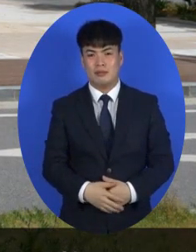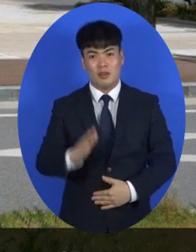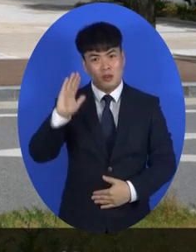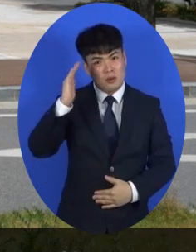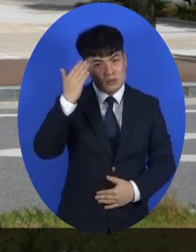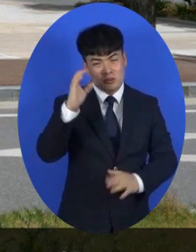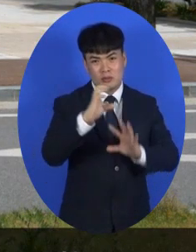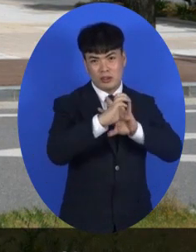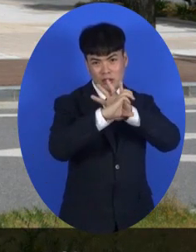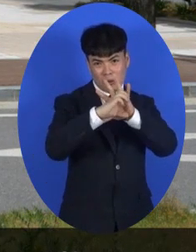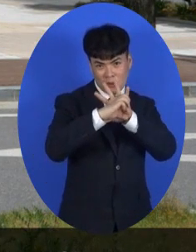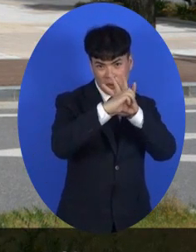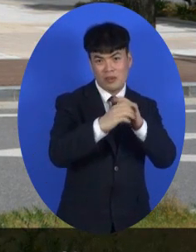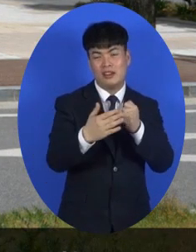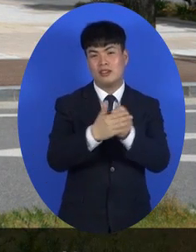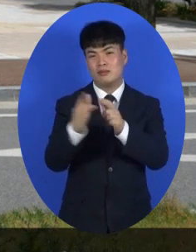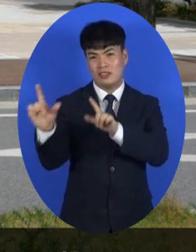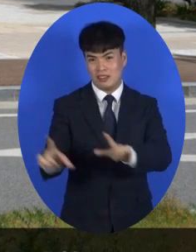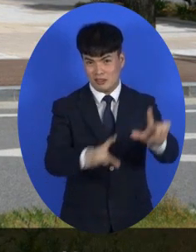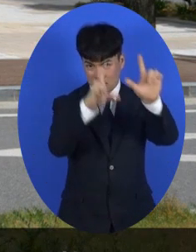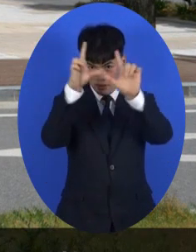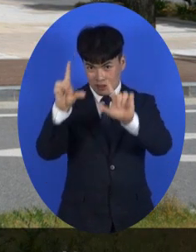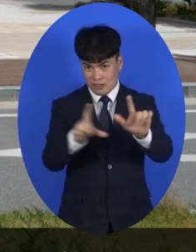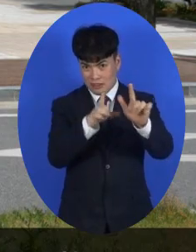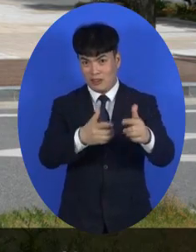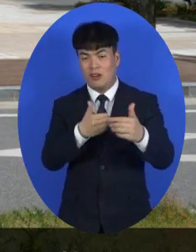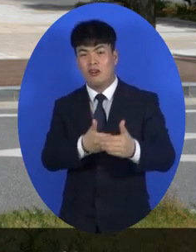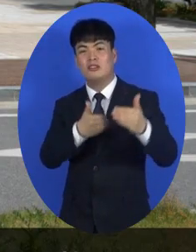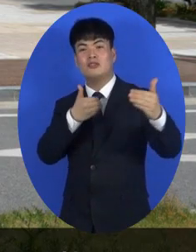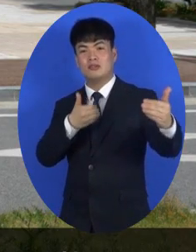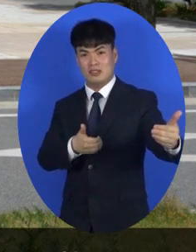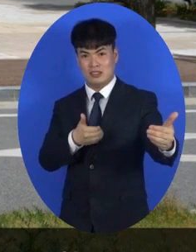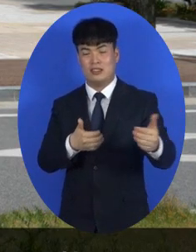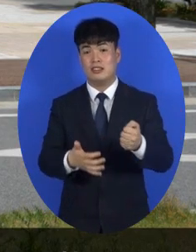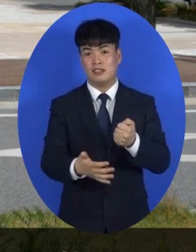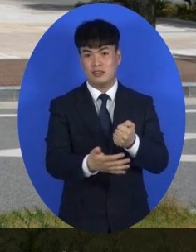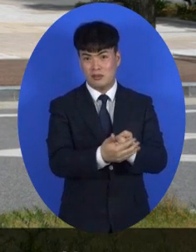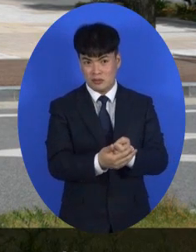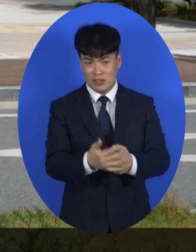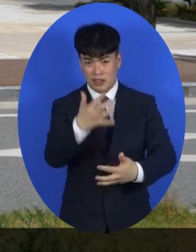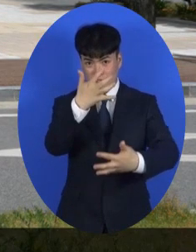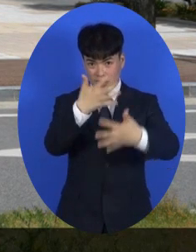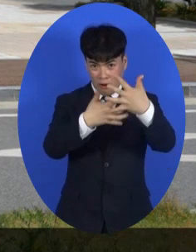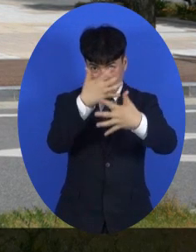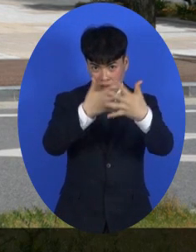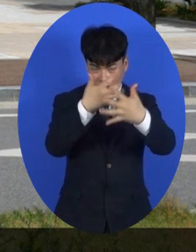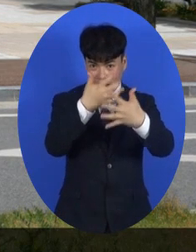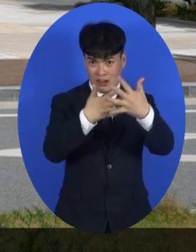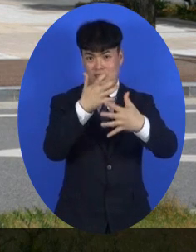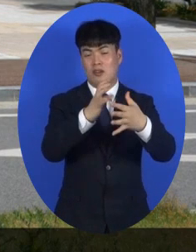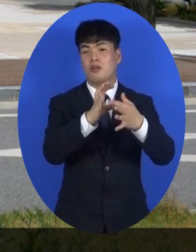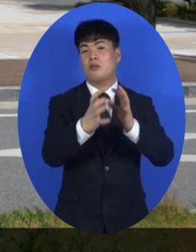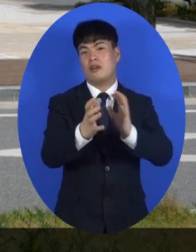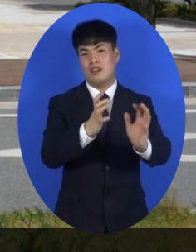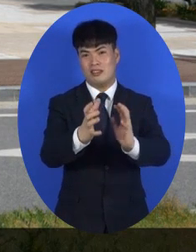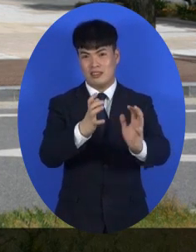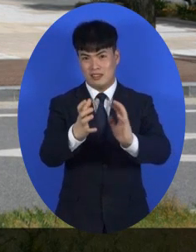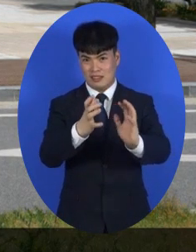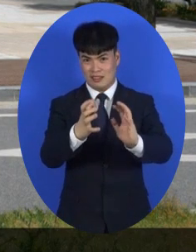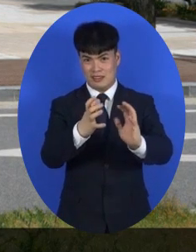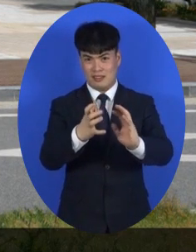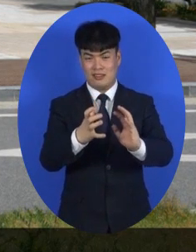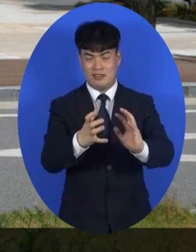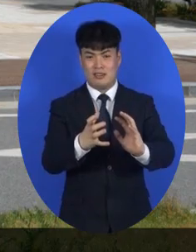최근 코로나19로 생활 속 거리 두기가 중요해진 요즘 비대면으로 실시간 회의를 진행할 수 있는 영상회의 시스템이 주목받고